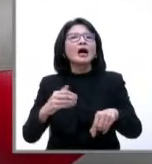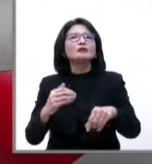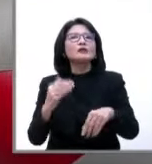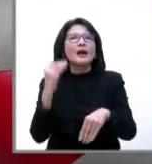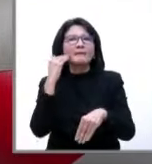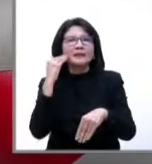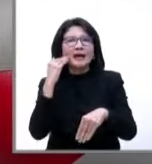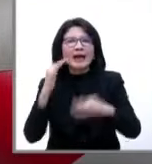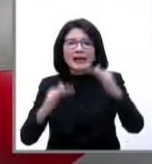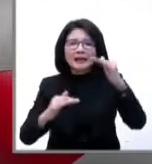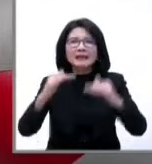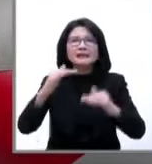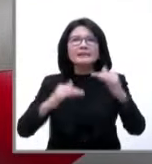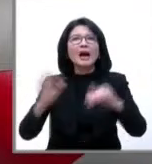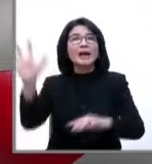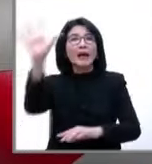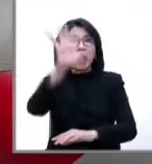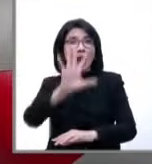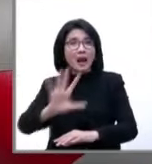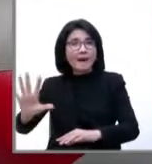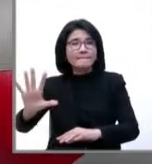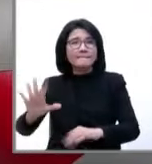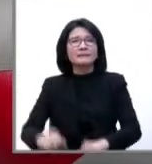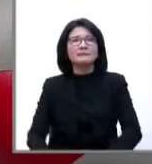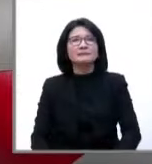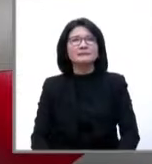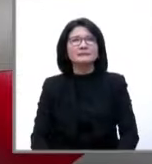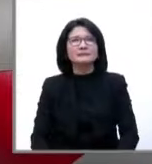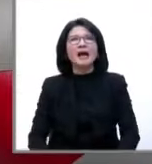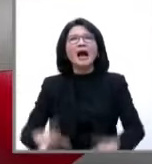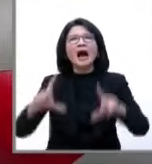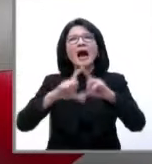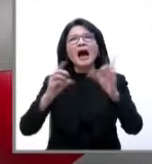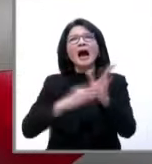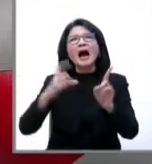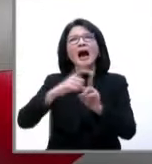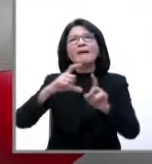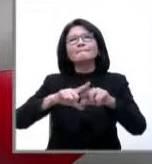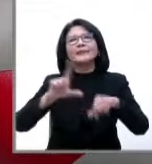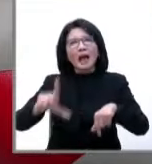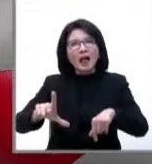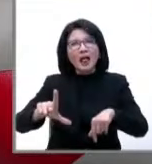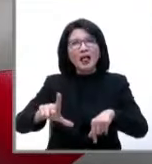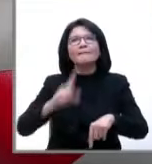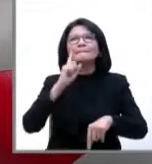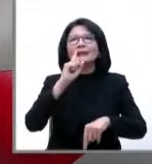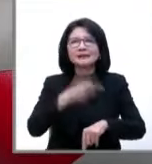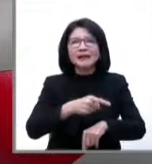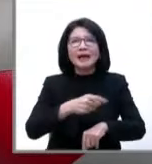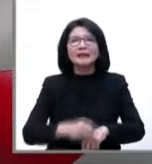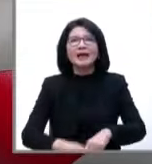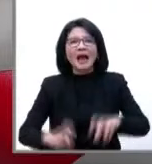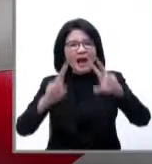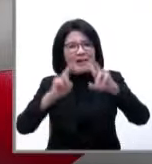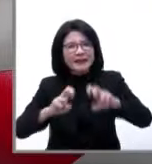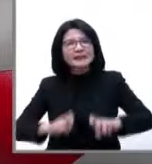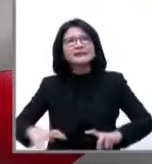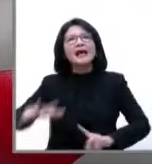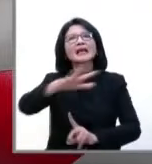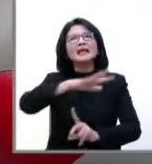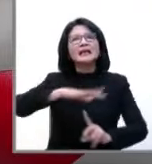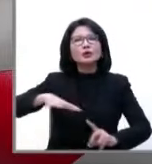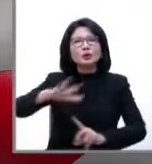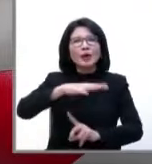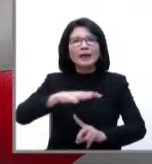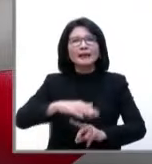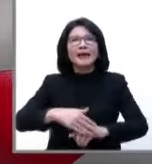keseimbangan alam pastikan sekali lagi AMDAL analisa lingkungan